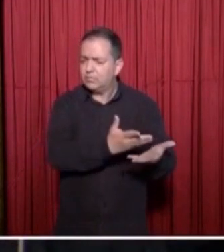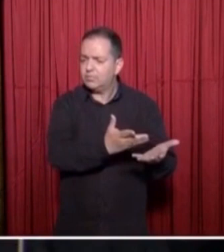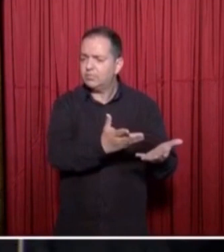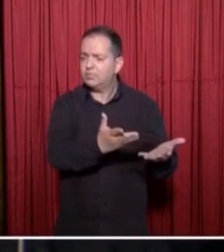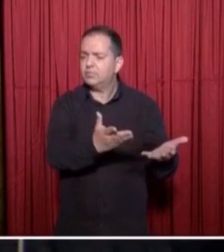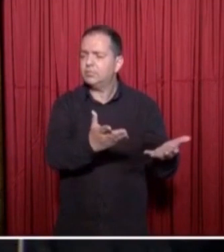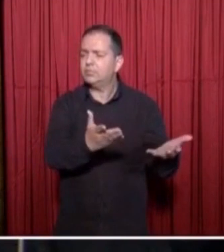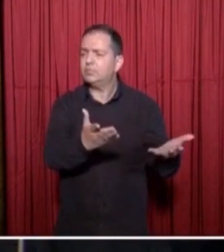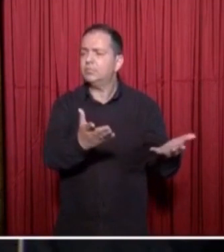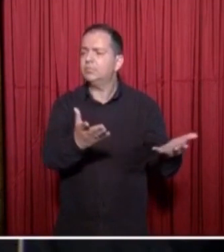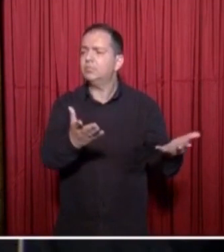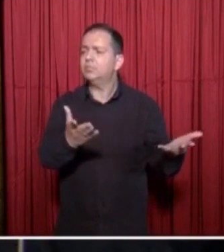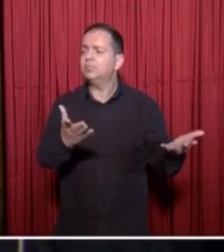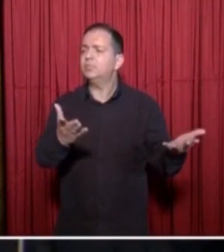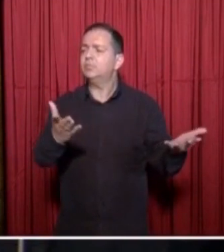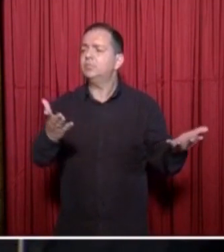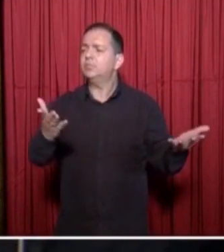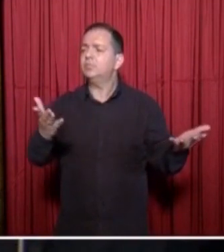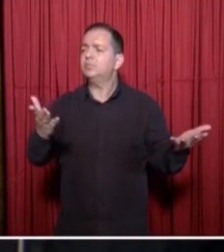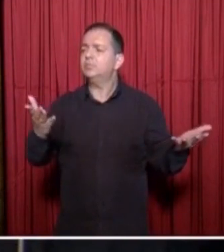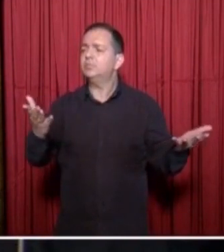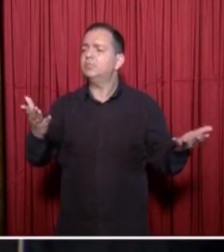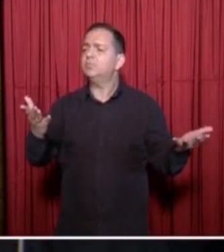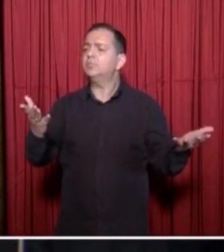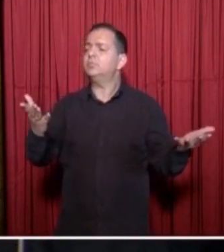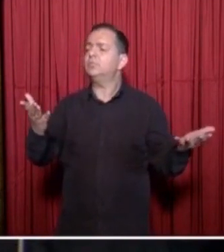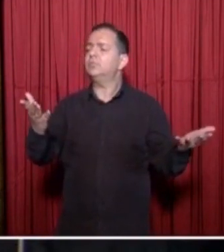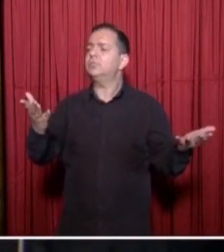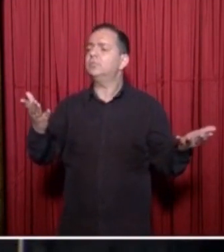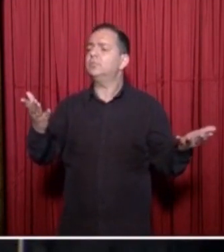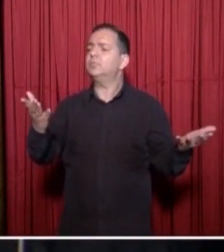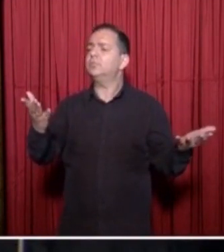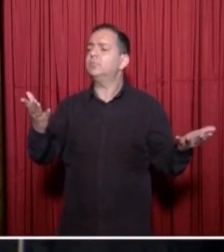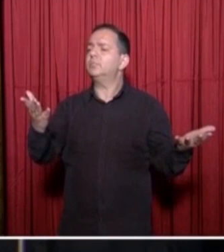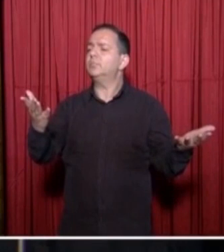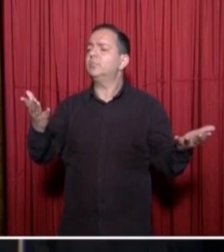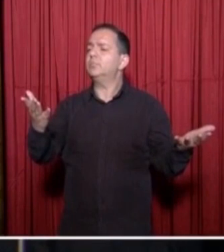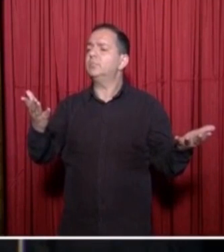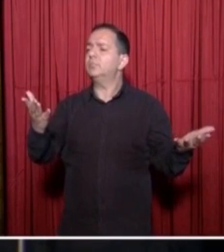Amen.